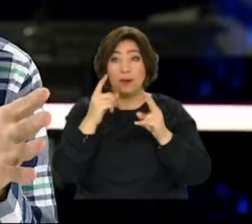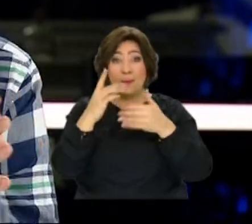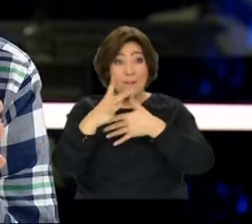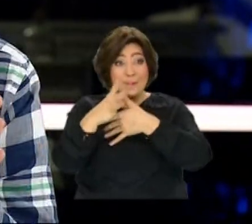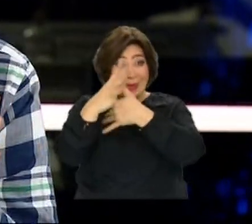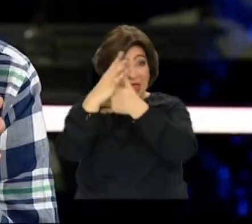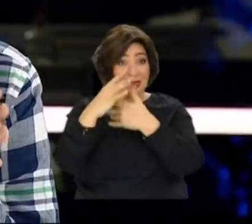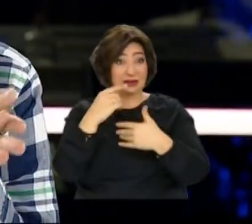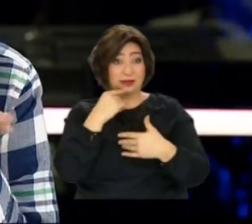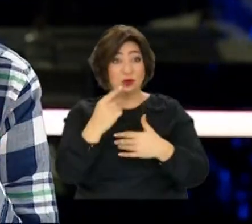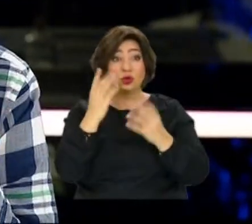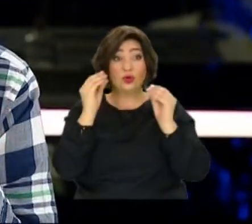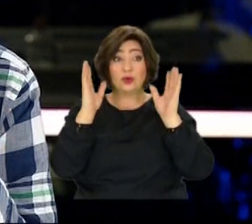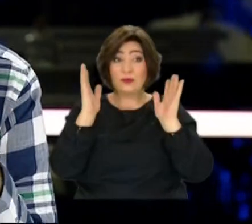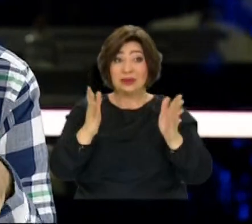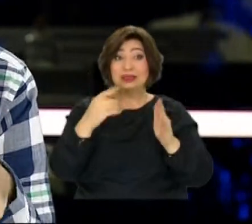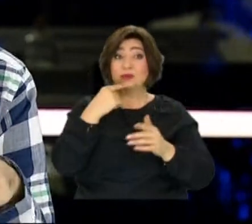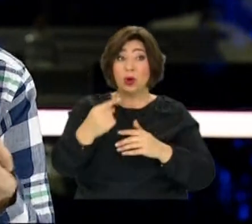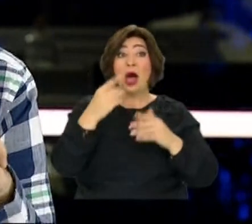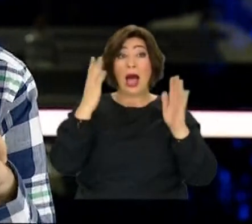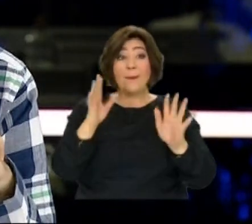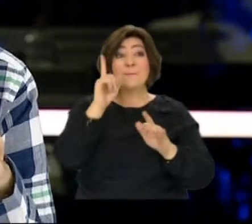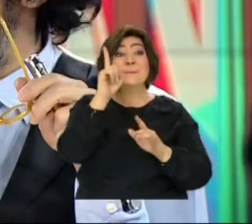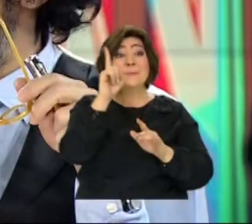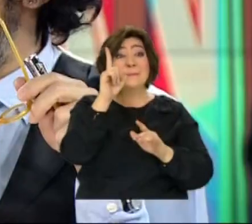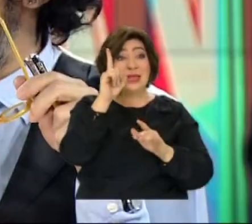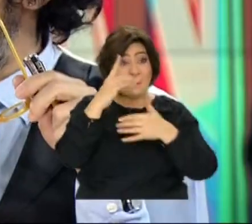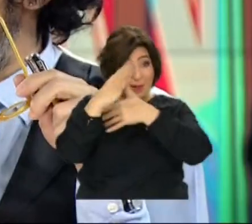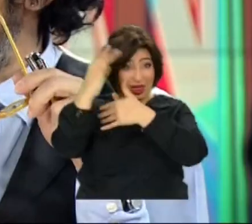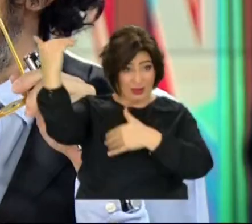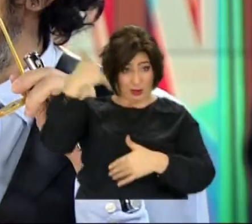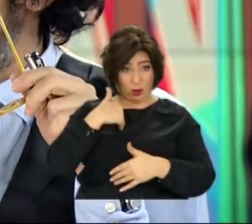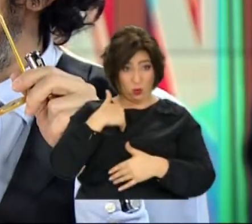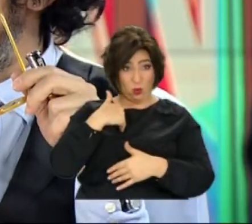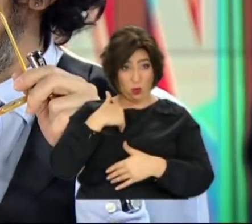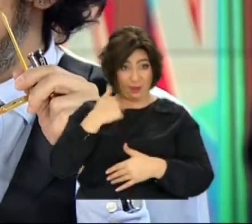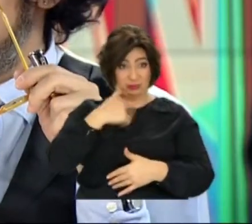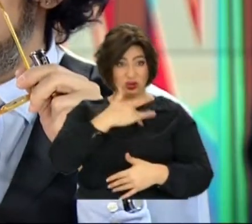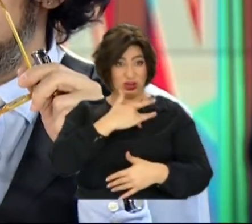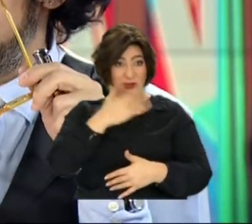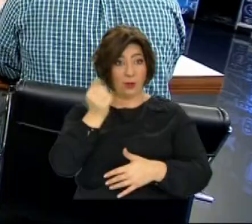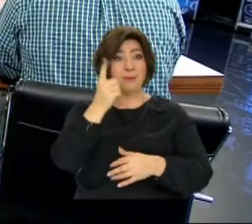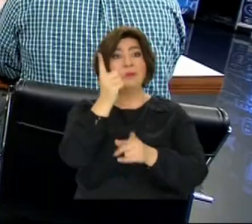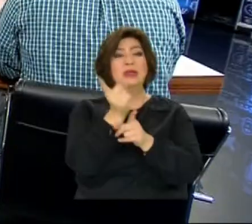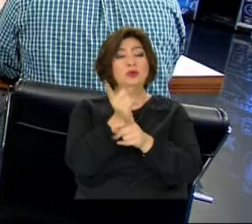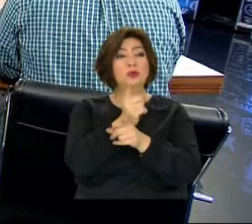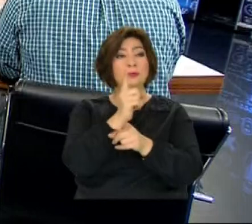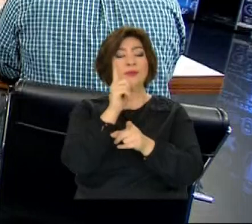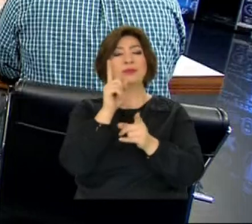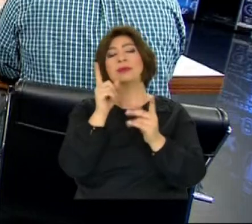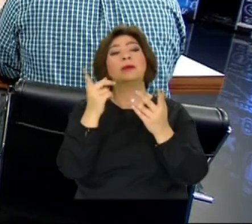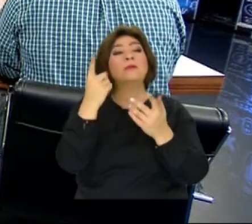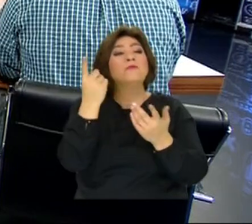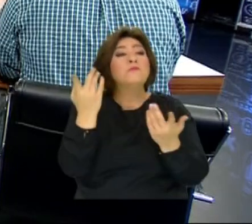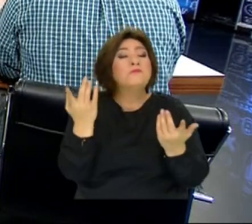Melekler olarak da ifade ediliyor. Çoğu olarak da geçiyor Kur'an-ı Kerim'de. Aslında ama ya bir kişi mi geliyor benim canımı almaya? Şimdi bir türdür, her yerde bir vardır. Kanun kişi çünkü de